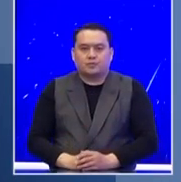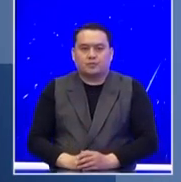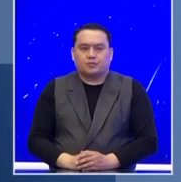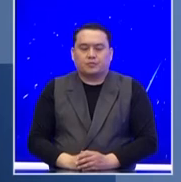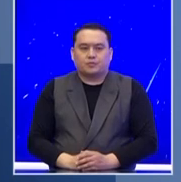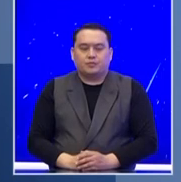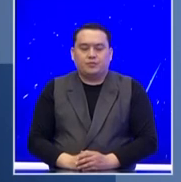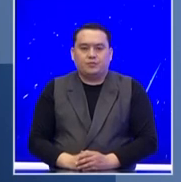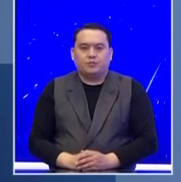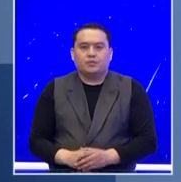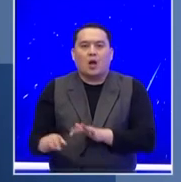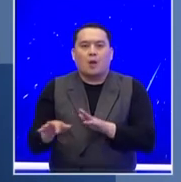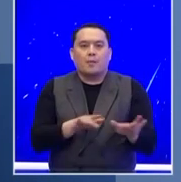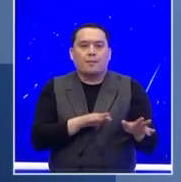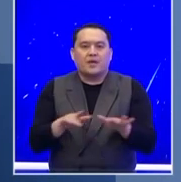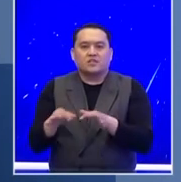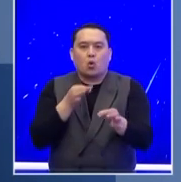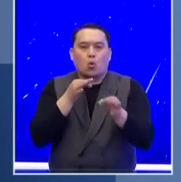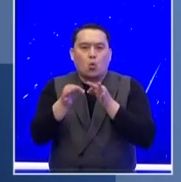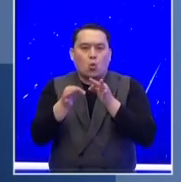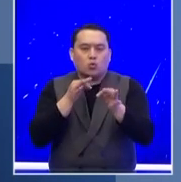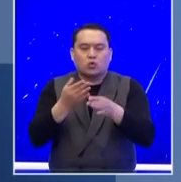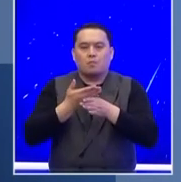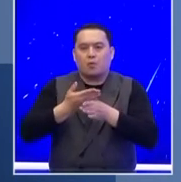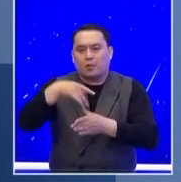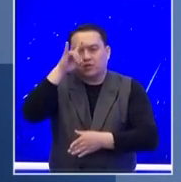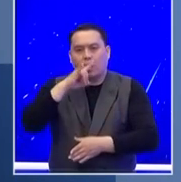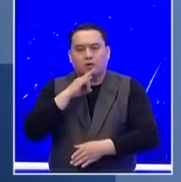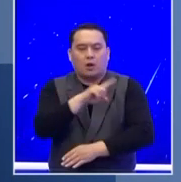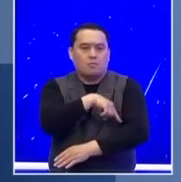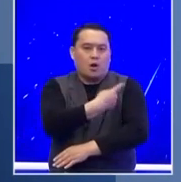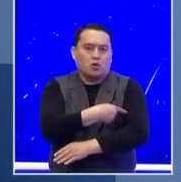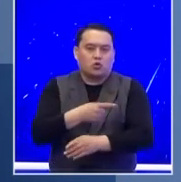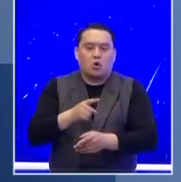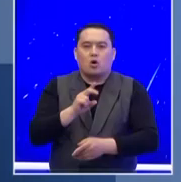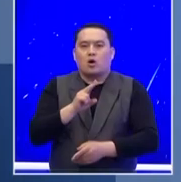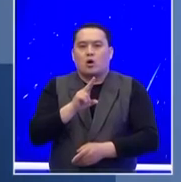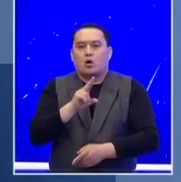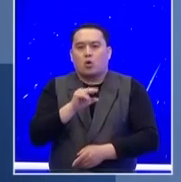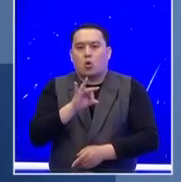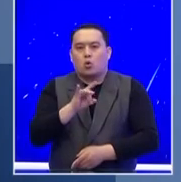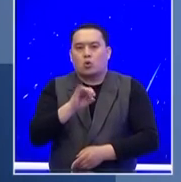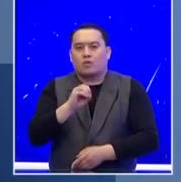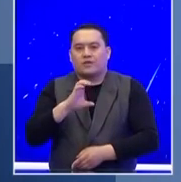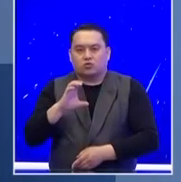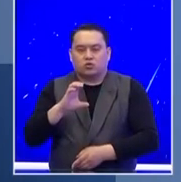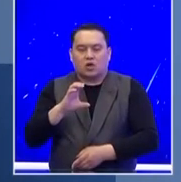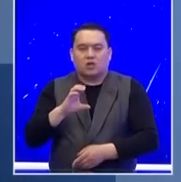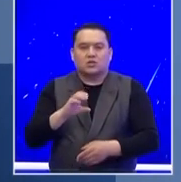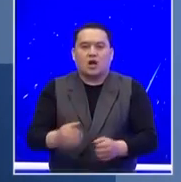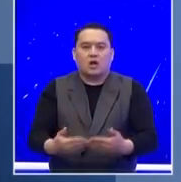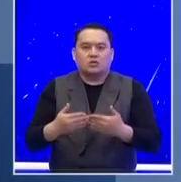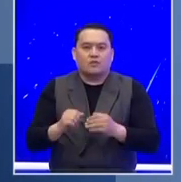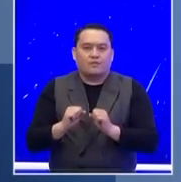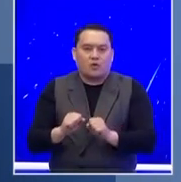Миссия заключается в оказании консультативной методической помощи казахстанским медикам в борьбе с COVID-19, в том числе ознакомление с